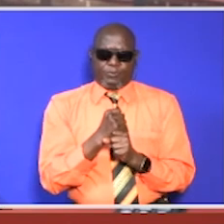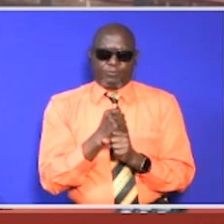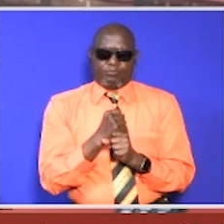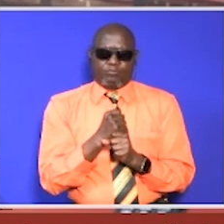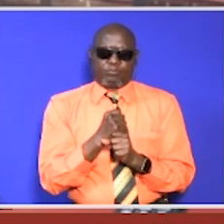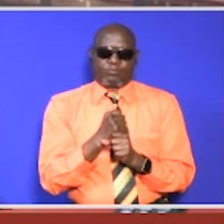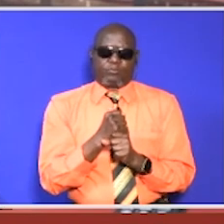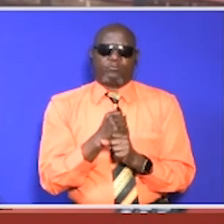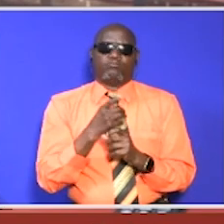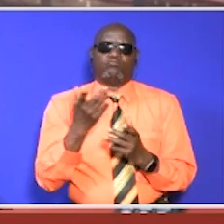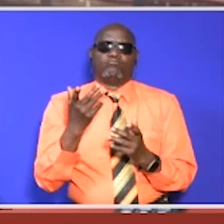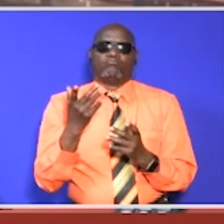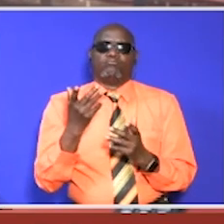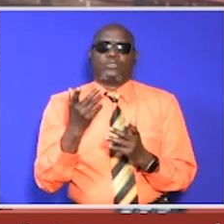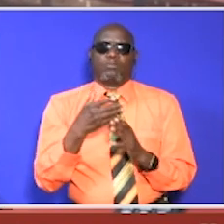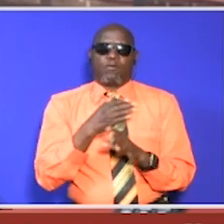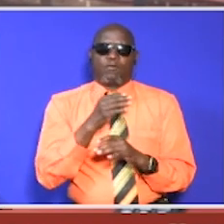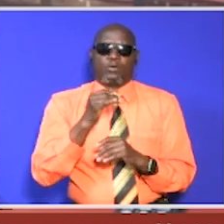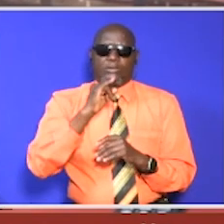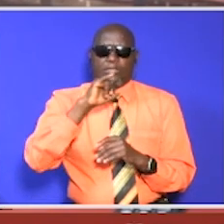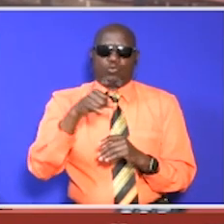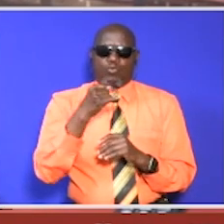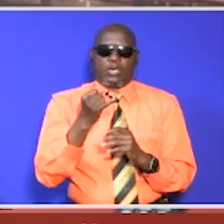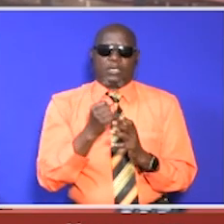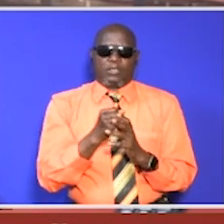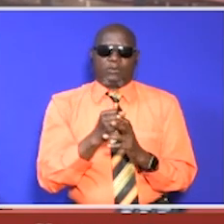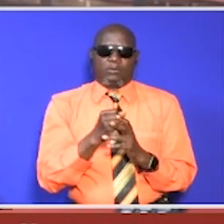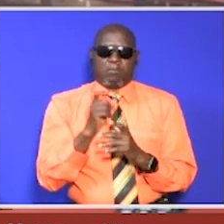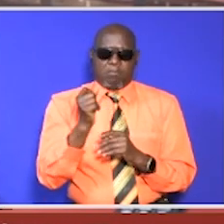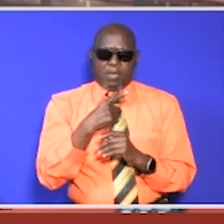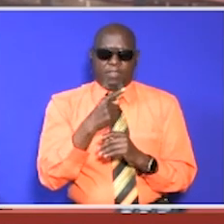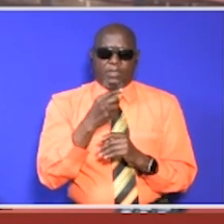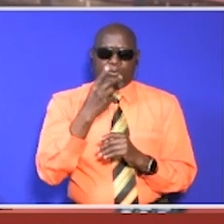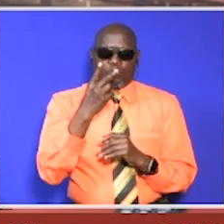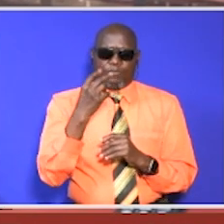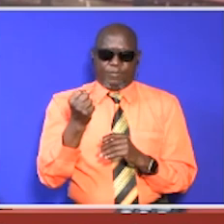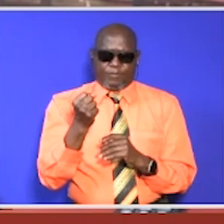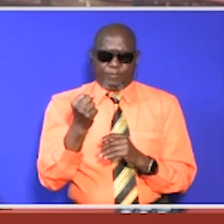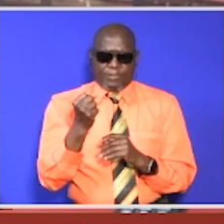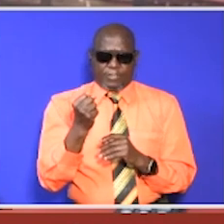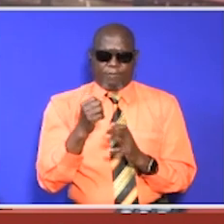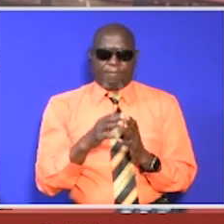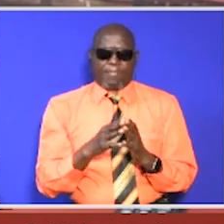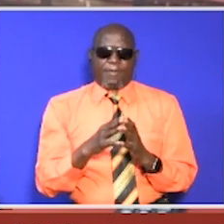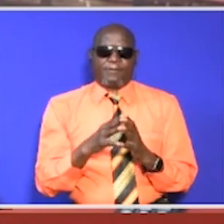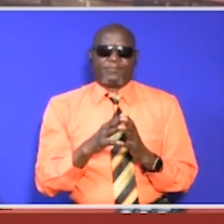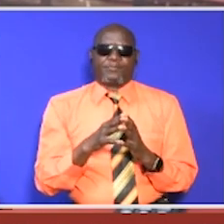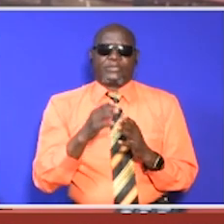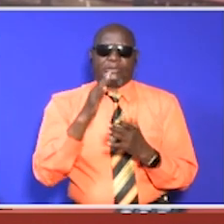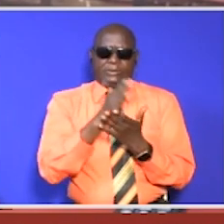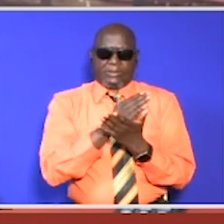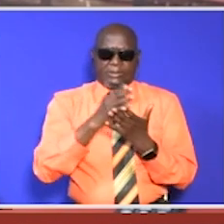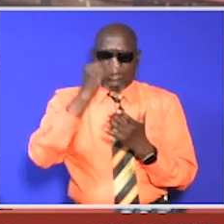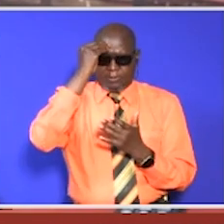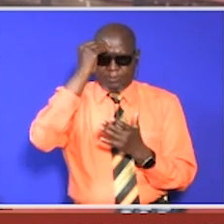kufikia mwezi Januari mwaka 2025. Rais William Ruto amesema hatua hiyo inalenga kuangazia changamoto zinazokabili sekta ya elimu